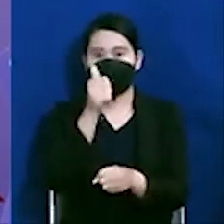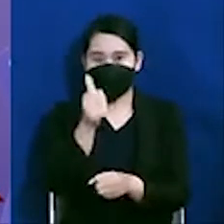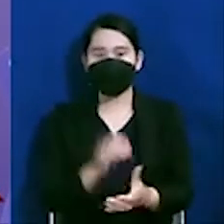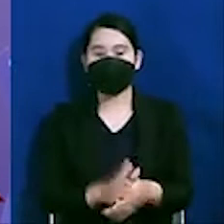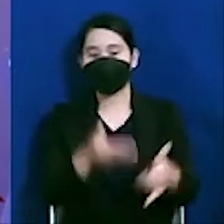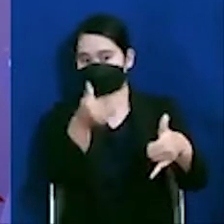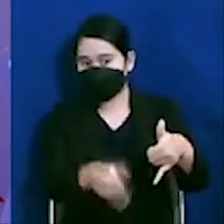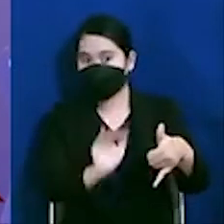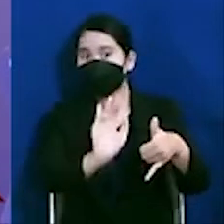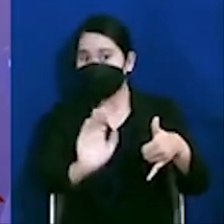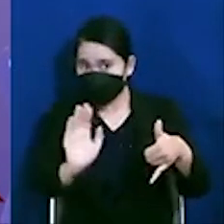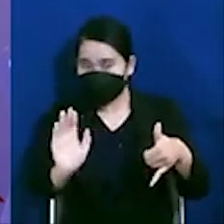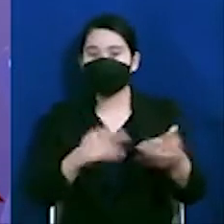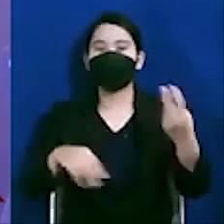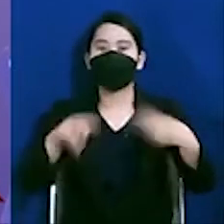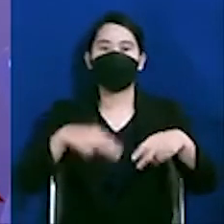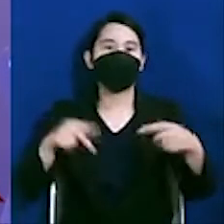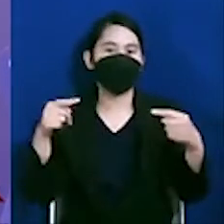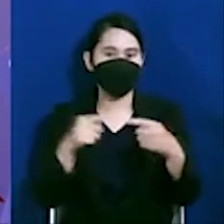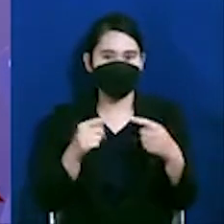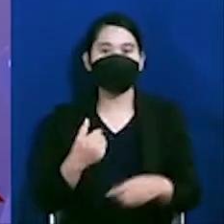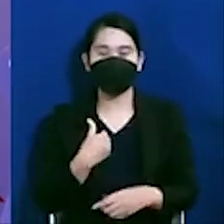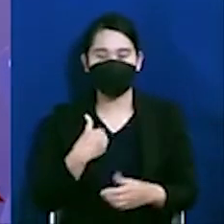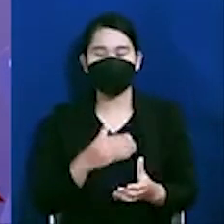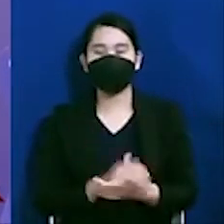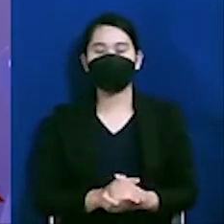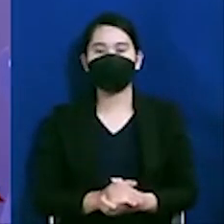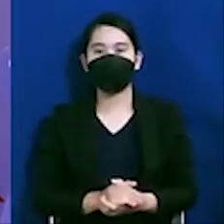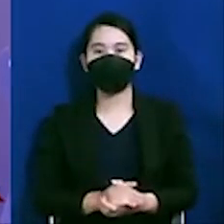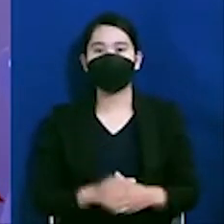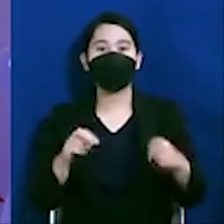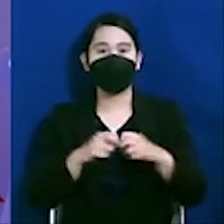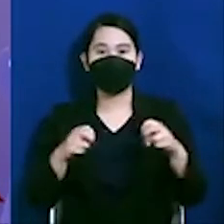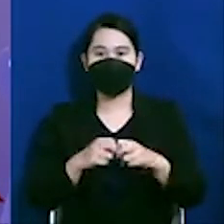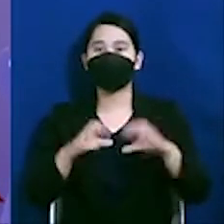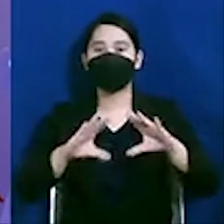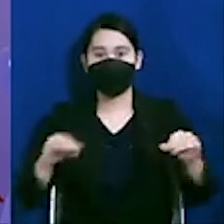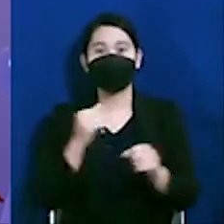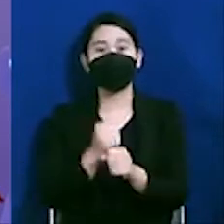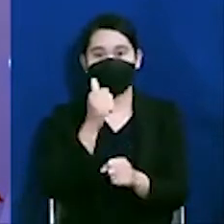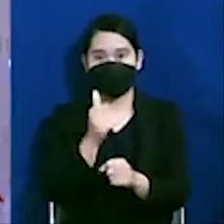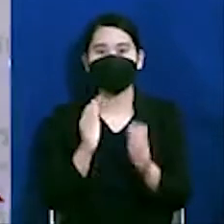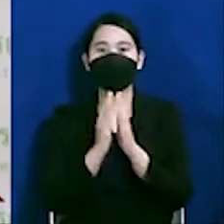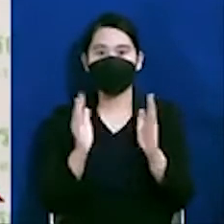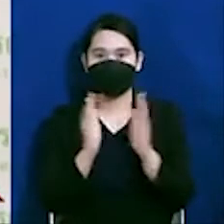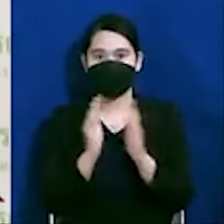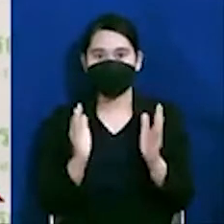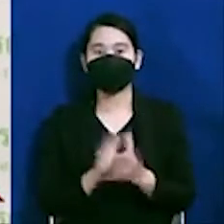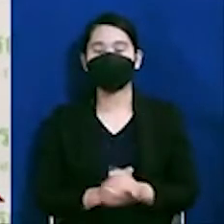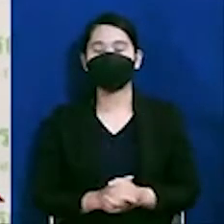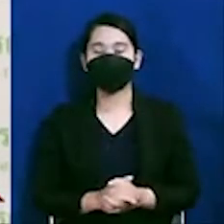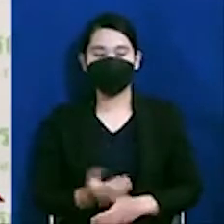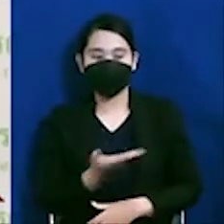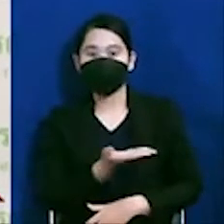พฤติกรรมนะครับในการควบคุมที่เหมาะสมนะครับและก็จะทำให้เราพรรณวิทิตไปด้วยกันได้ขอบคุณมากครับอัพขอบคุณ